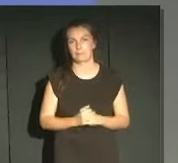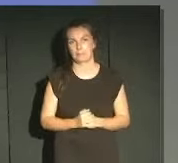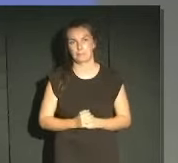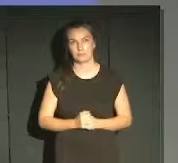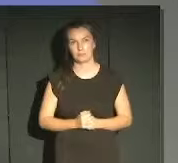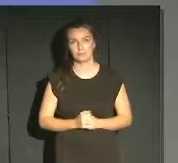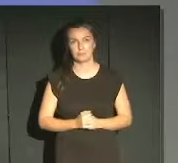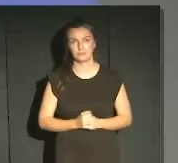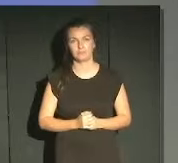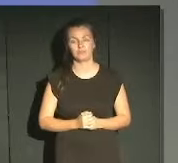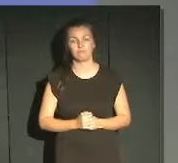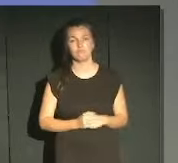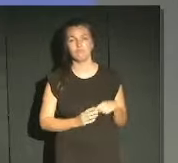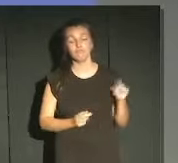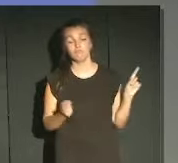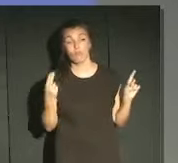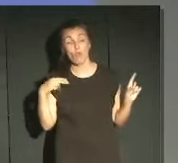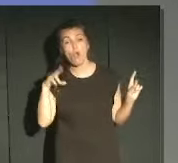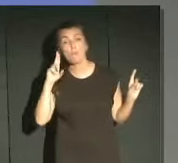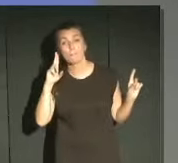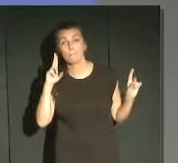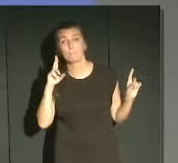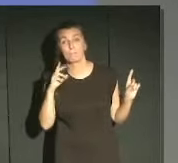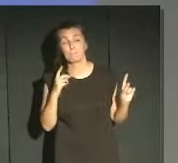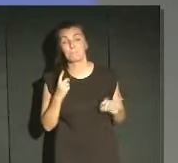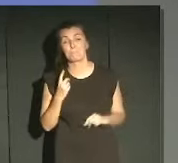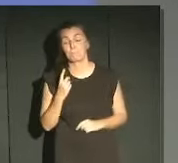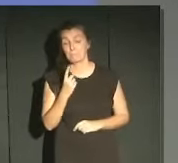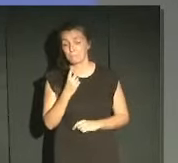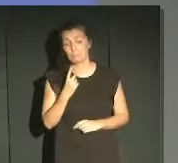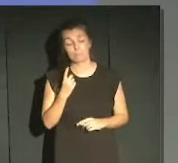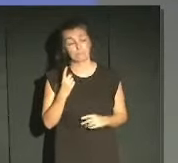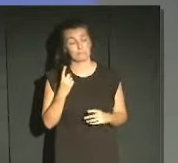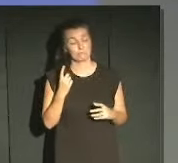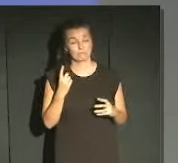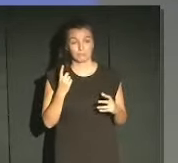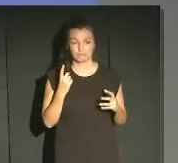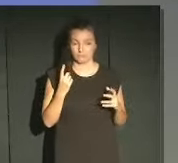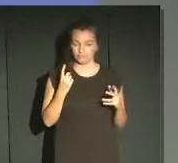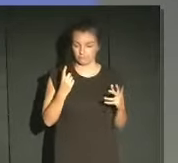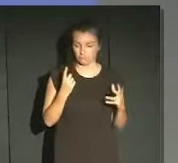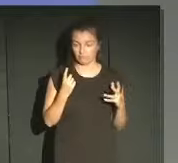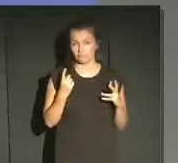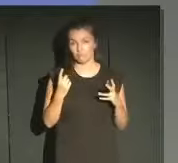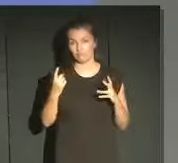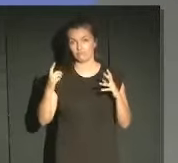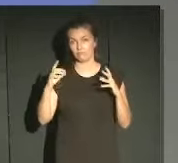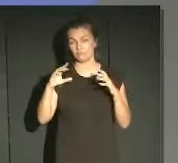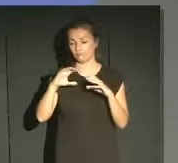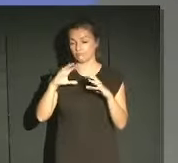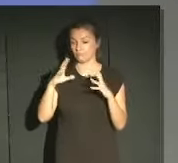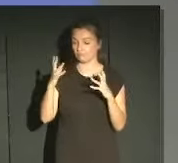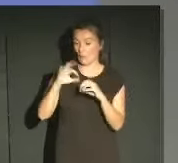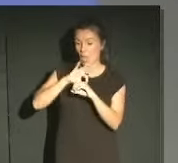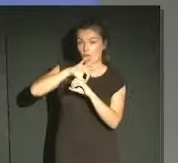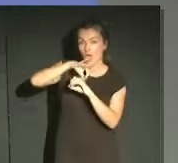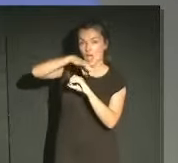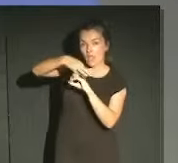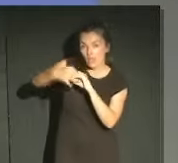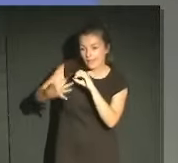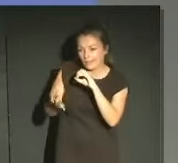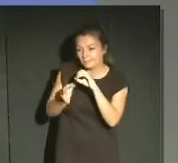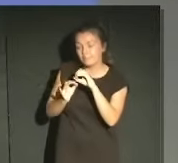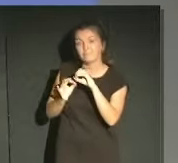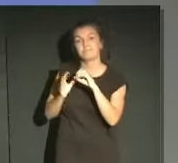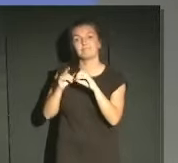choses l'Europe est en mesure de faire bénéficier les territoires les région